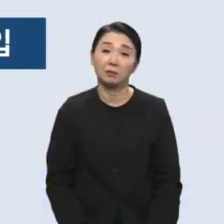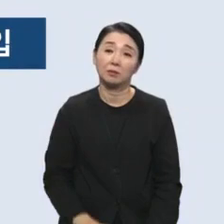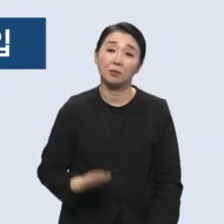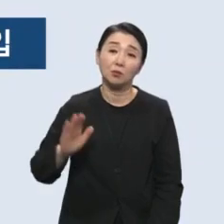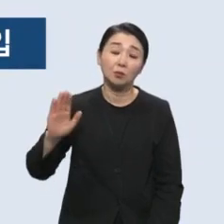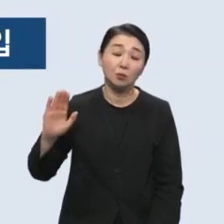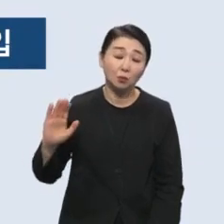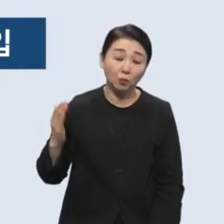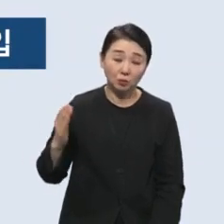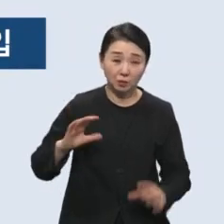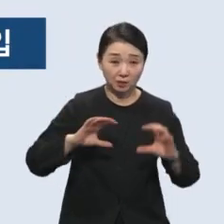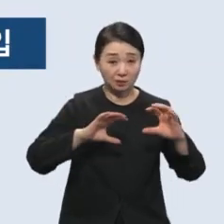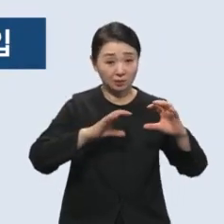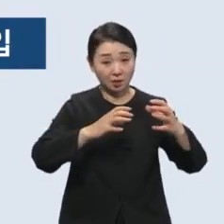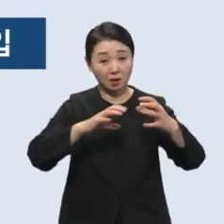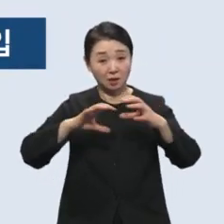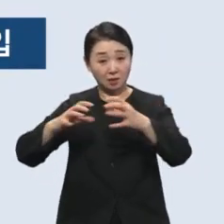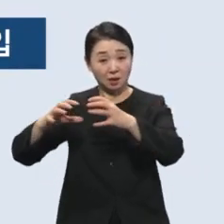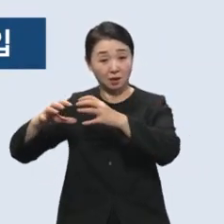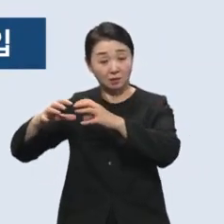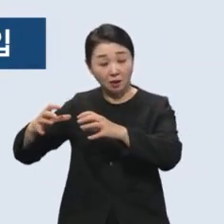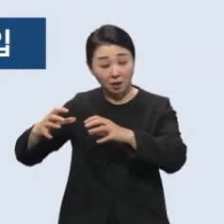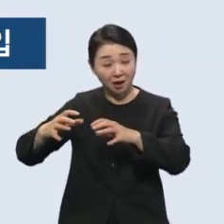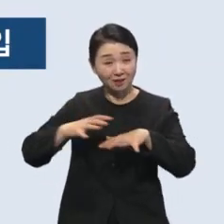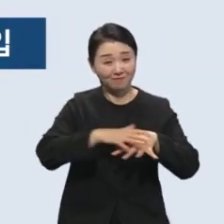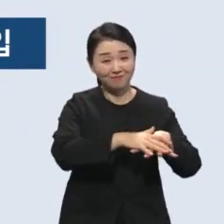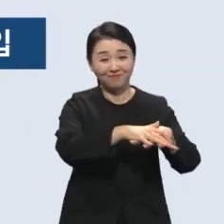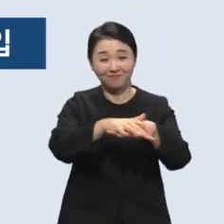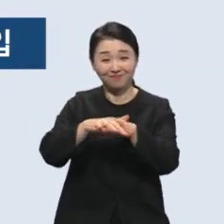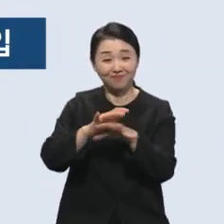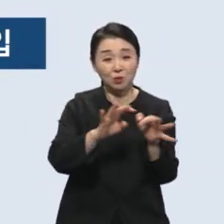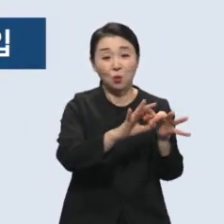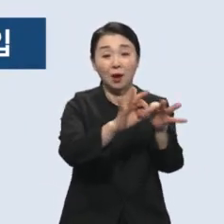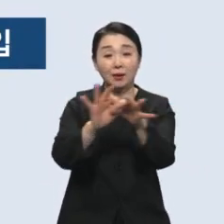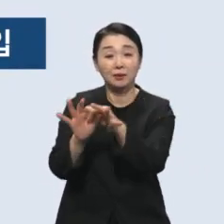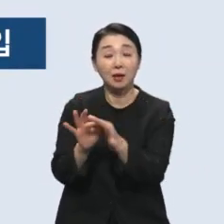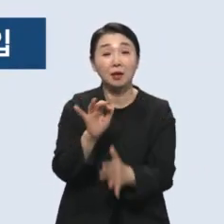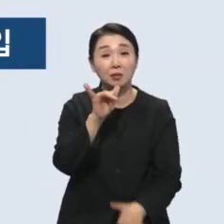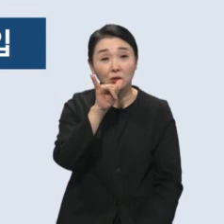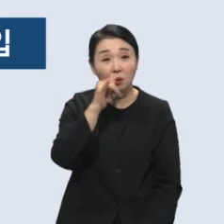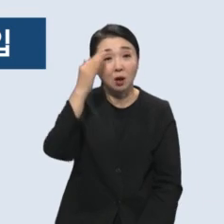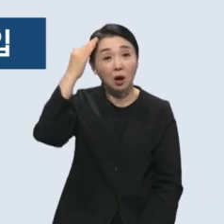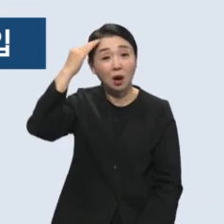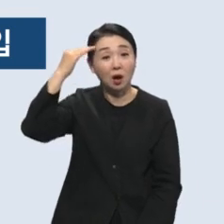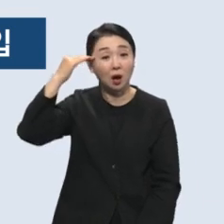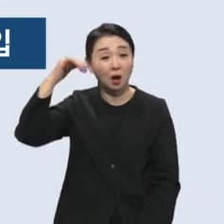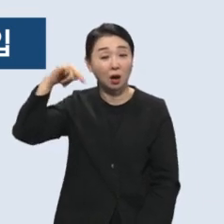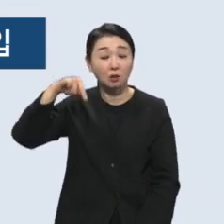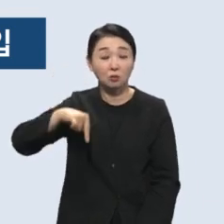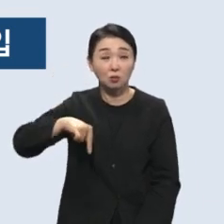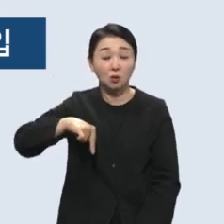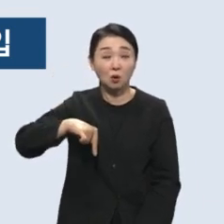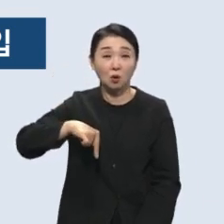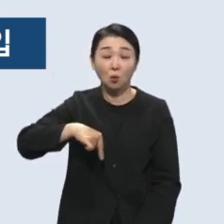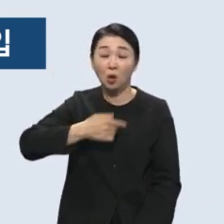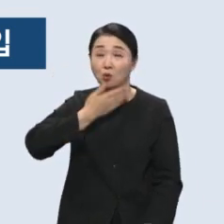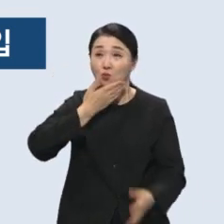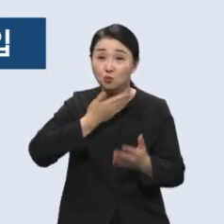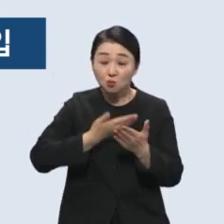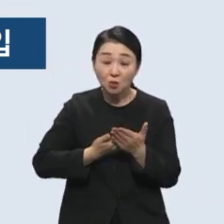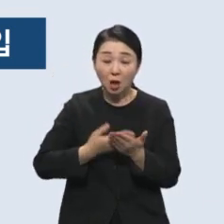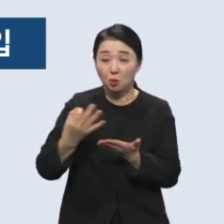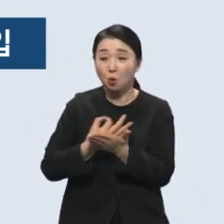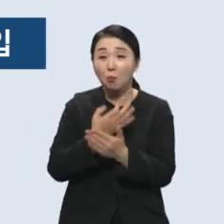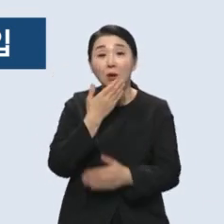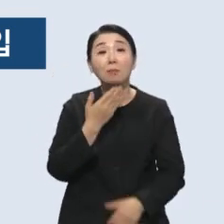지금 여러 나라가 희 말해서 네트워크를 형성을 해서 그 한국을 그야말로 블루 오션으로 삼는 경향이 있습니다 블루